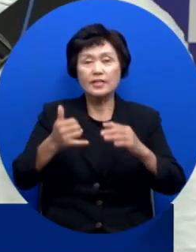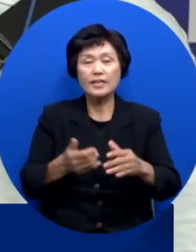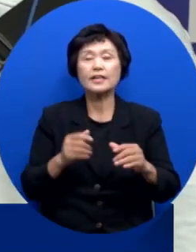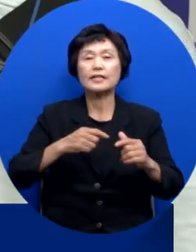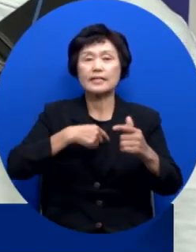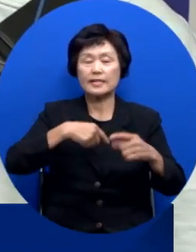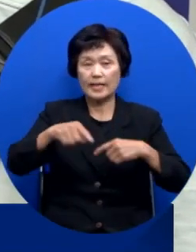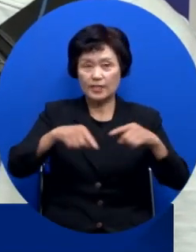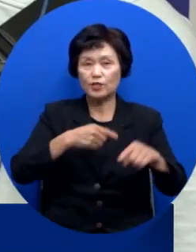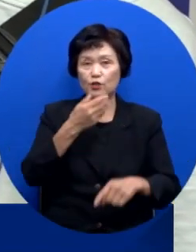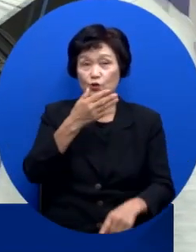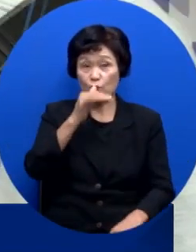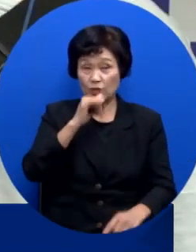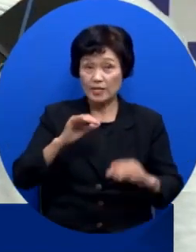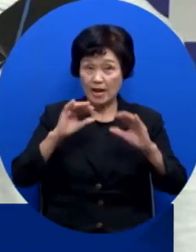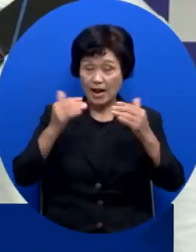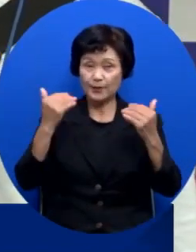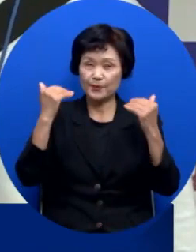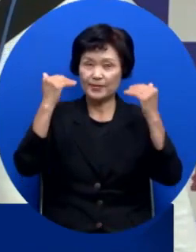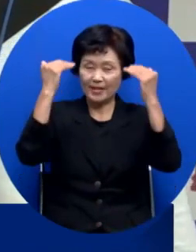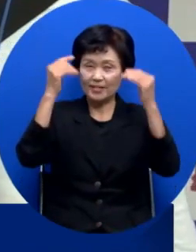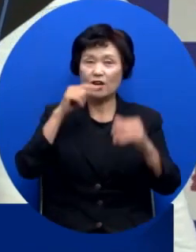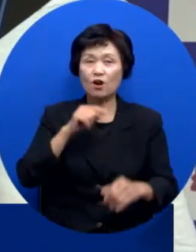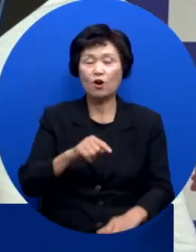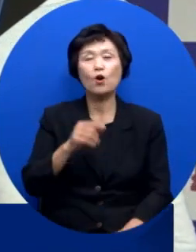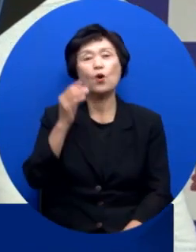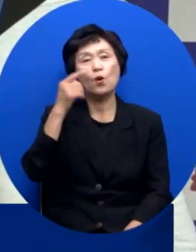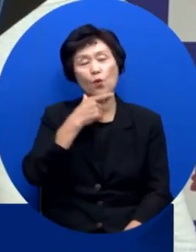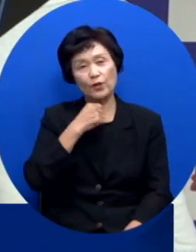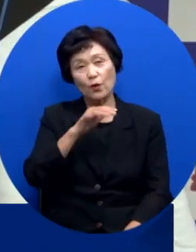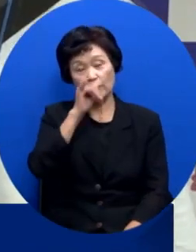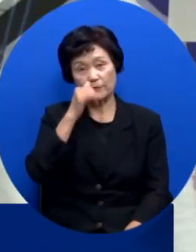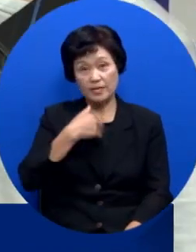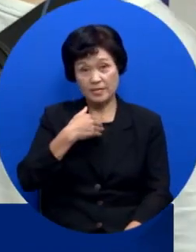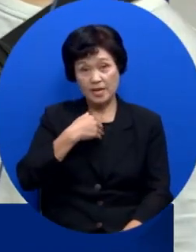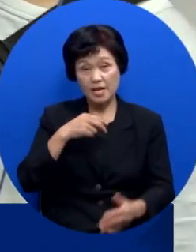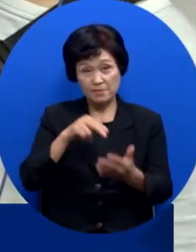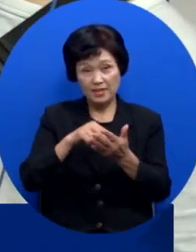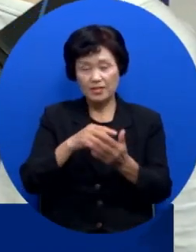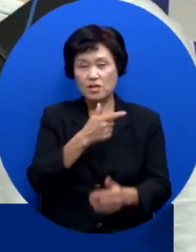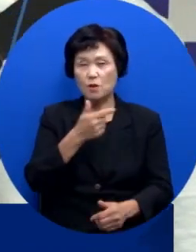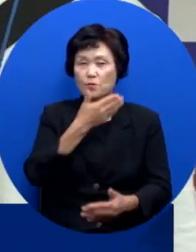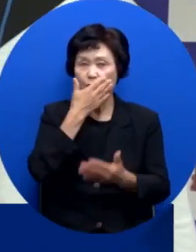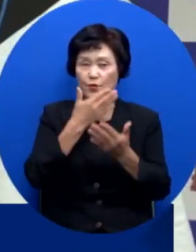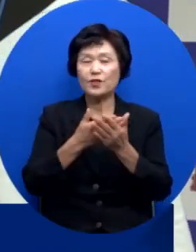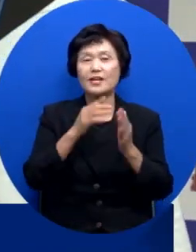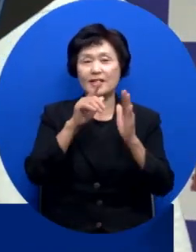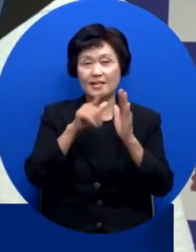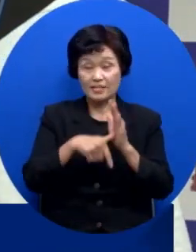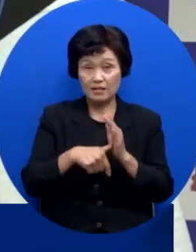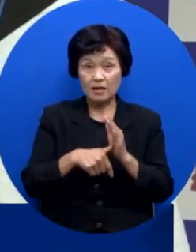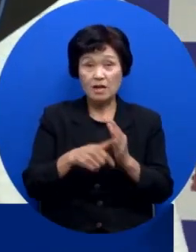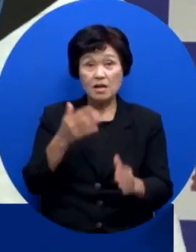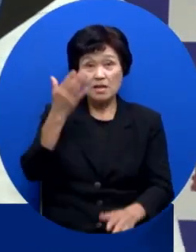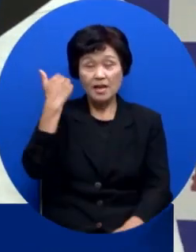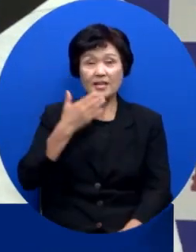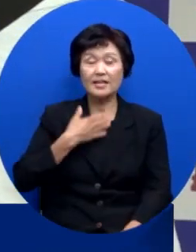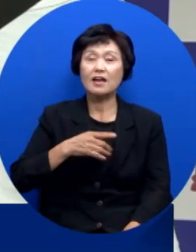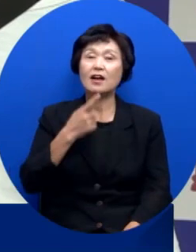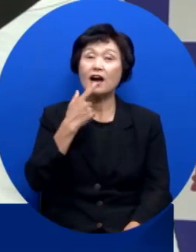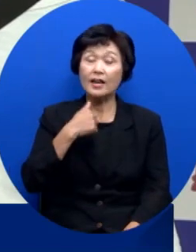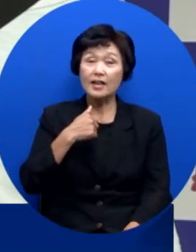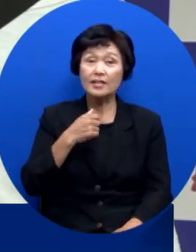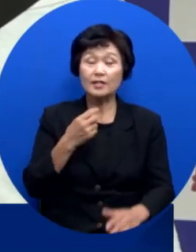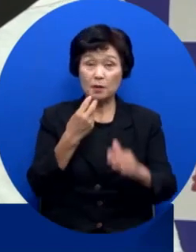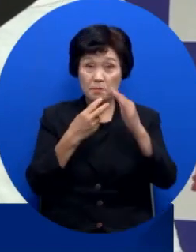아이들 되기를 원하거든요. 저한테는 너무 귀한 시간인 것 같아요. 제가 알고 있던 이전의 지식을 다시